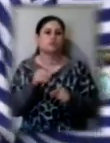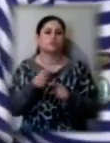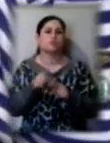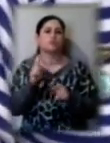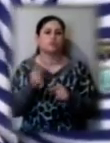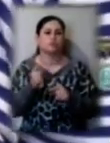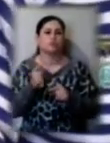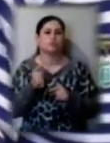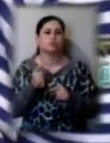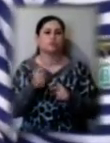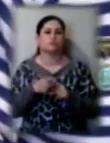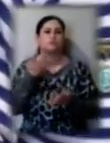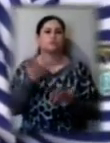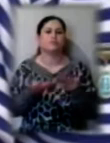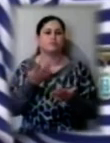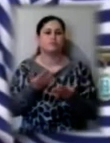якщо